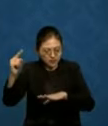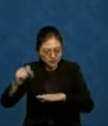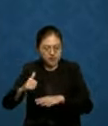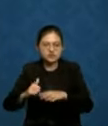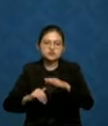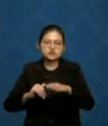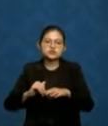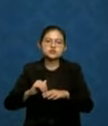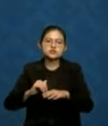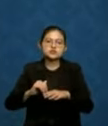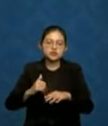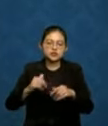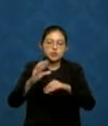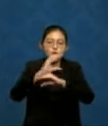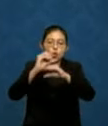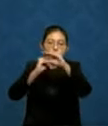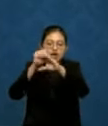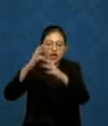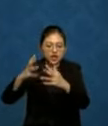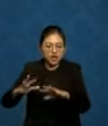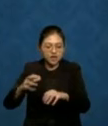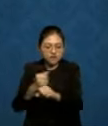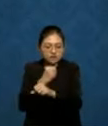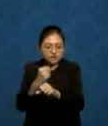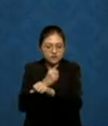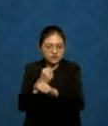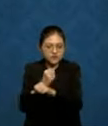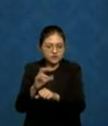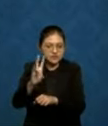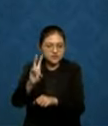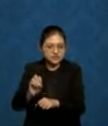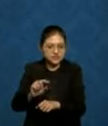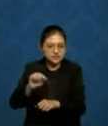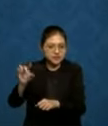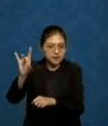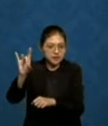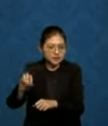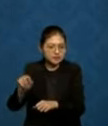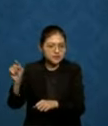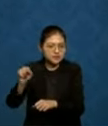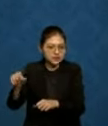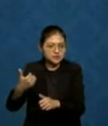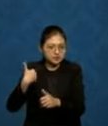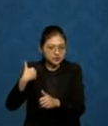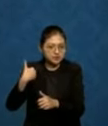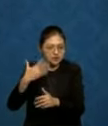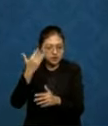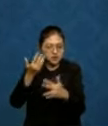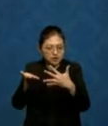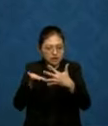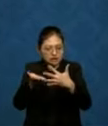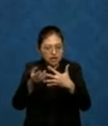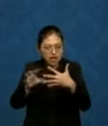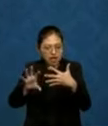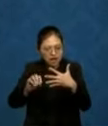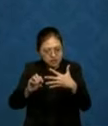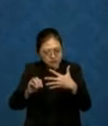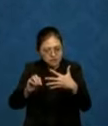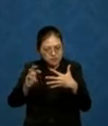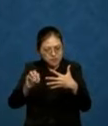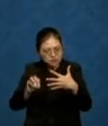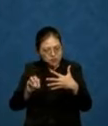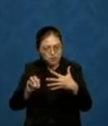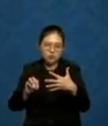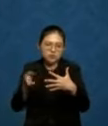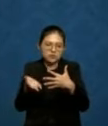หลายมีโครงการแล้วที่จะฝึกแล้วได้ผลสฤทธิ์มากกว่า 70 80%บ้างมั้ยครับไม่ใช่แค่เกินครึ่งมานิดหน่อยแบบนี้นะครับผมเห็นใจ